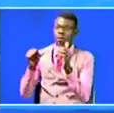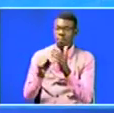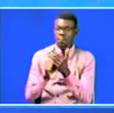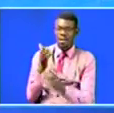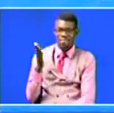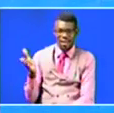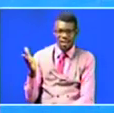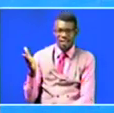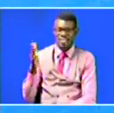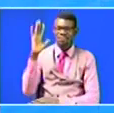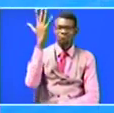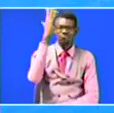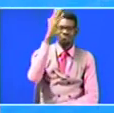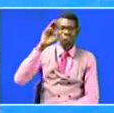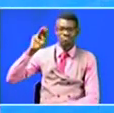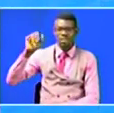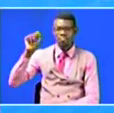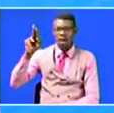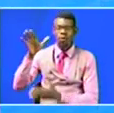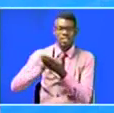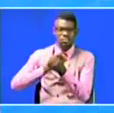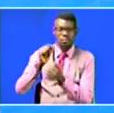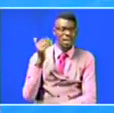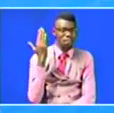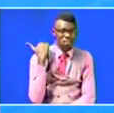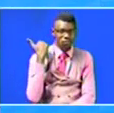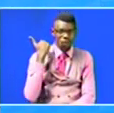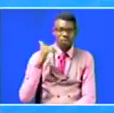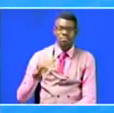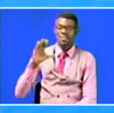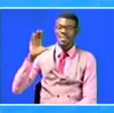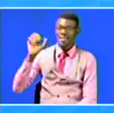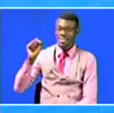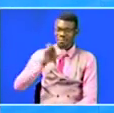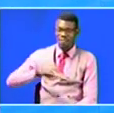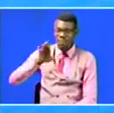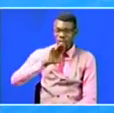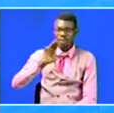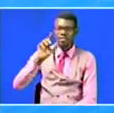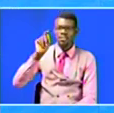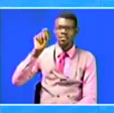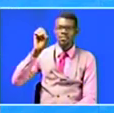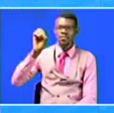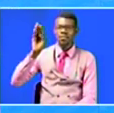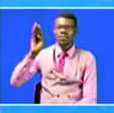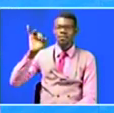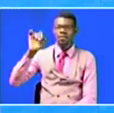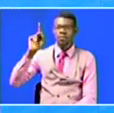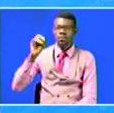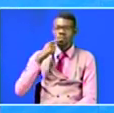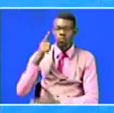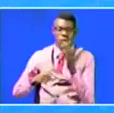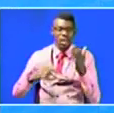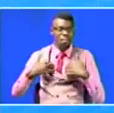la uharibifu katika msitu wa Mau. Majuma kadhaa yaliyopita waziri wa mazingira Keriako Tobiko alisema kwamba hakuna yeyote